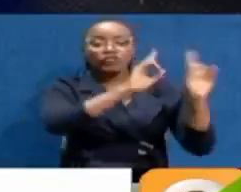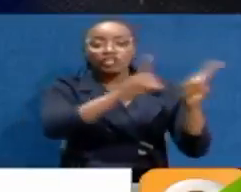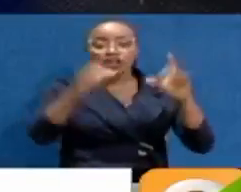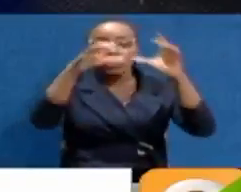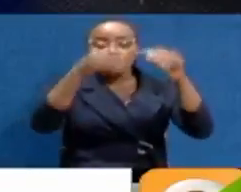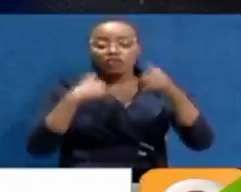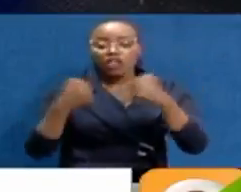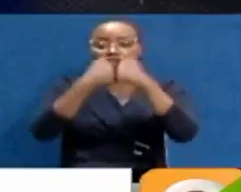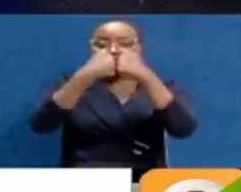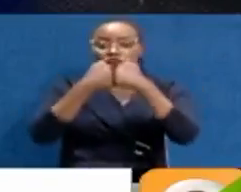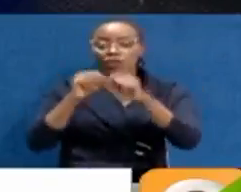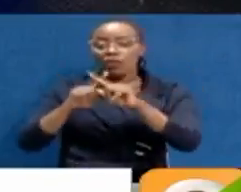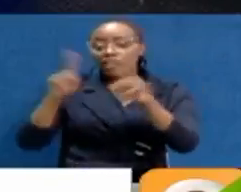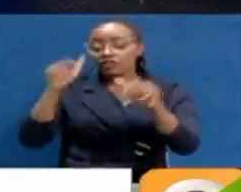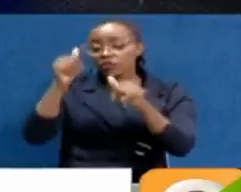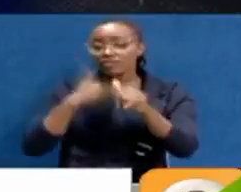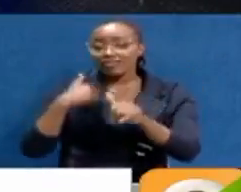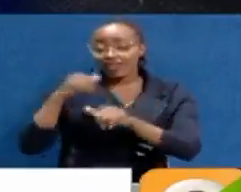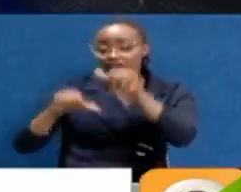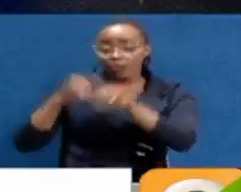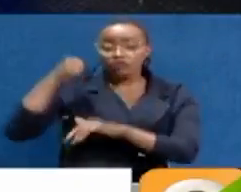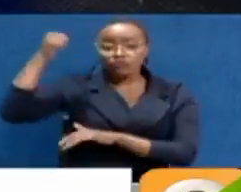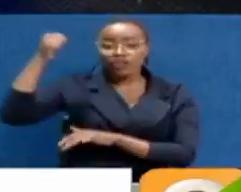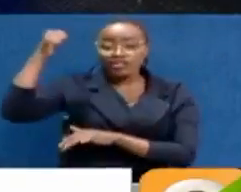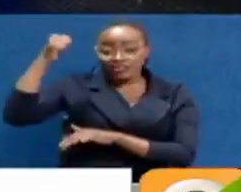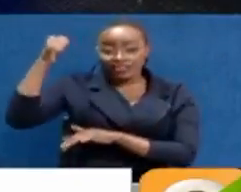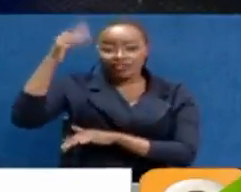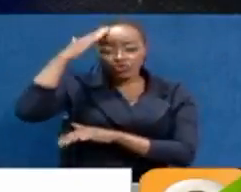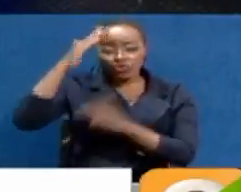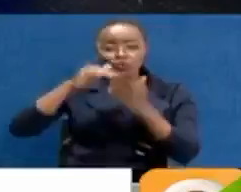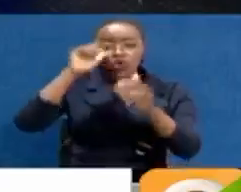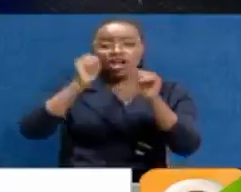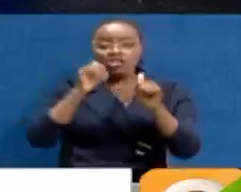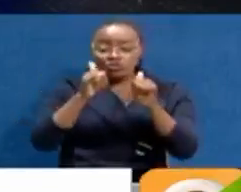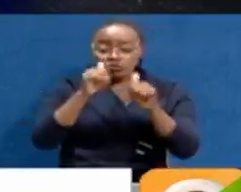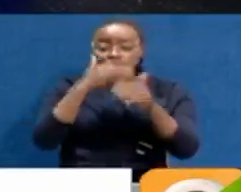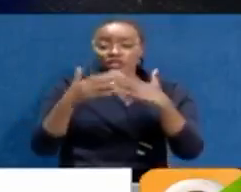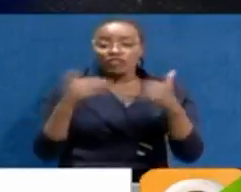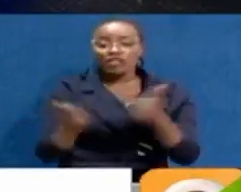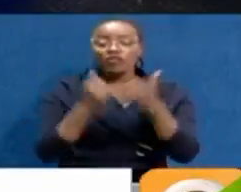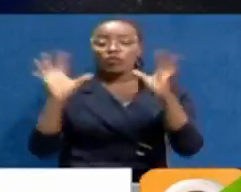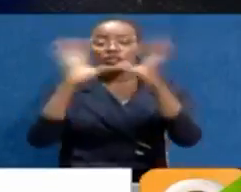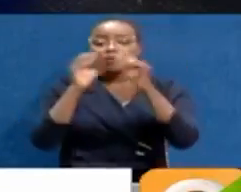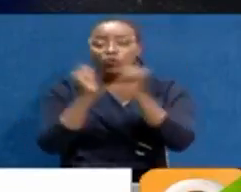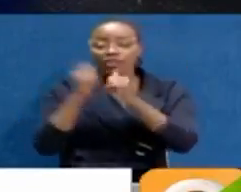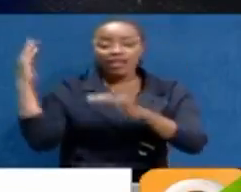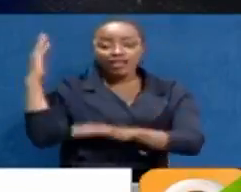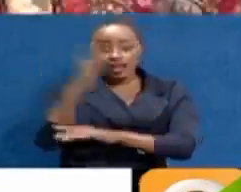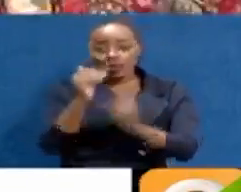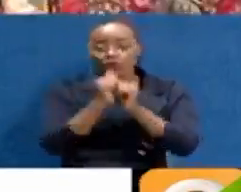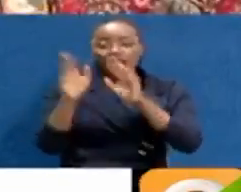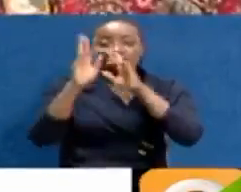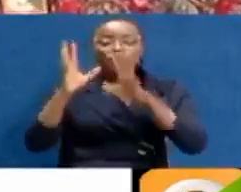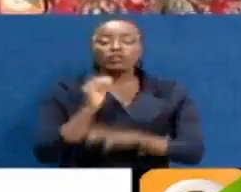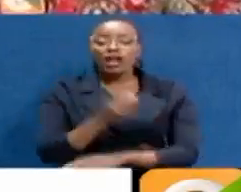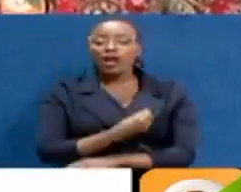Tangatanga walikabiliana kufuatia tofauti zao za kisiasa. Kupata kujua mengi ambayo yanajiri kwa sasa, tunaungana moja kwa moja na